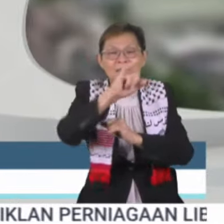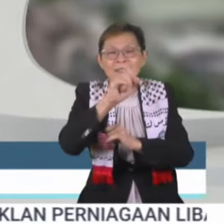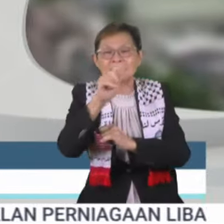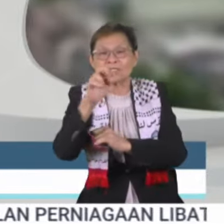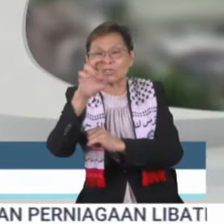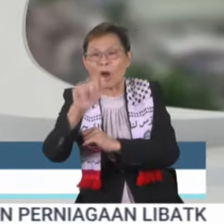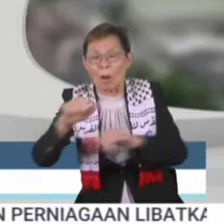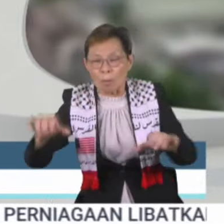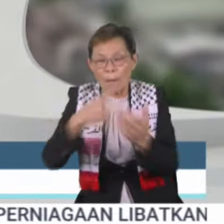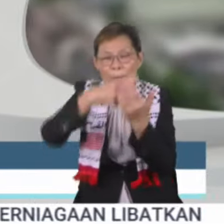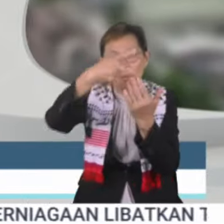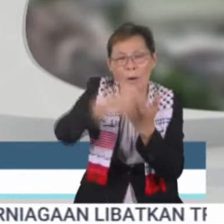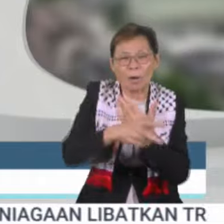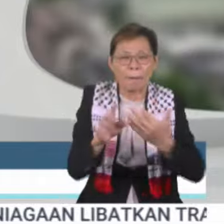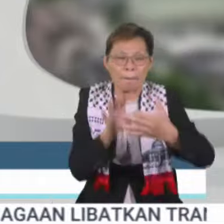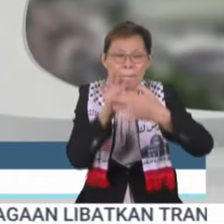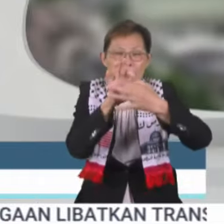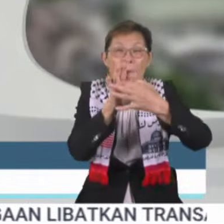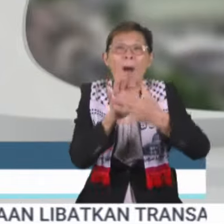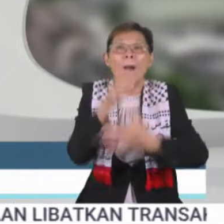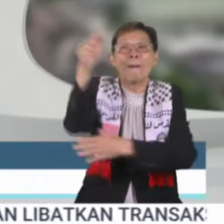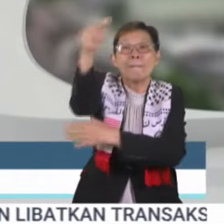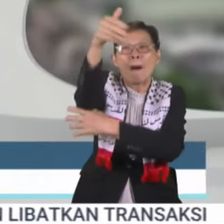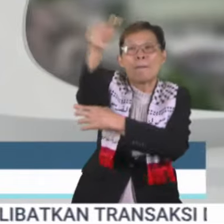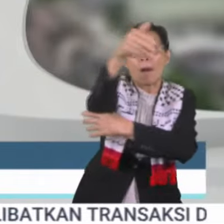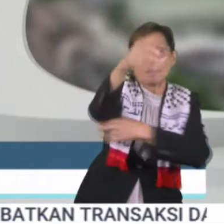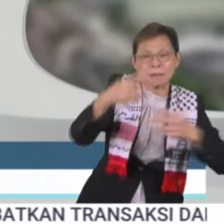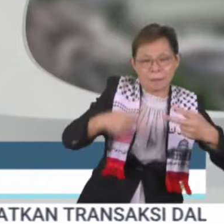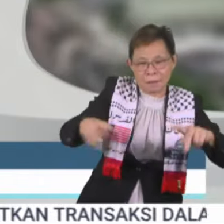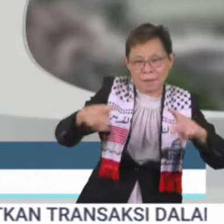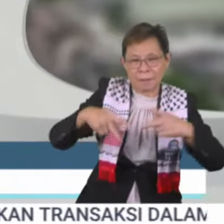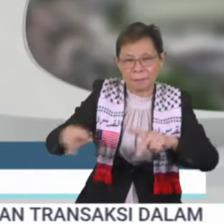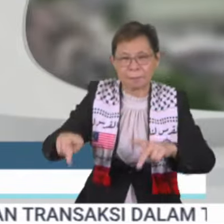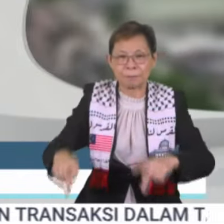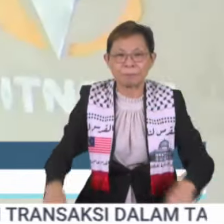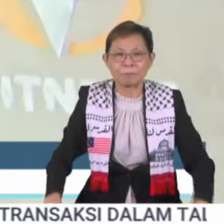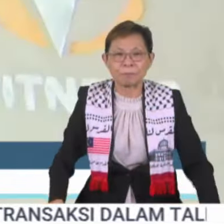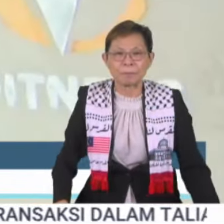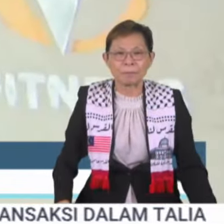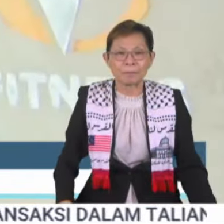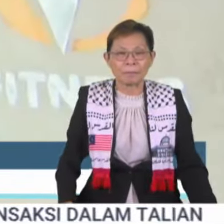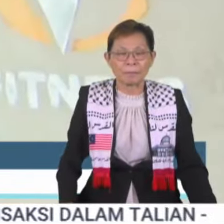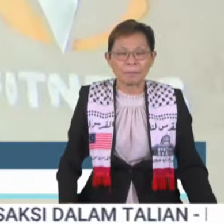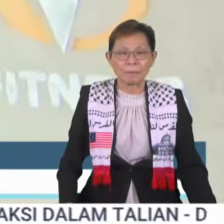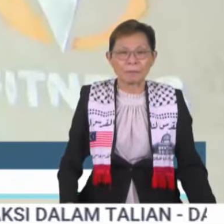mengambil inisiatif memasang jalur gemilang di premisnya.